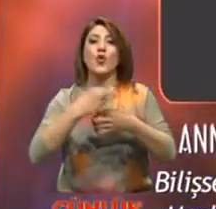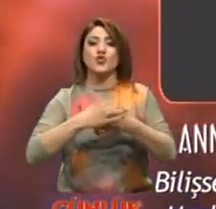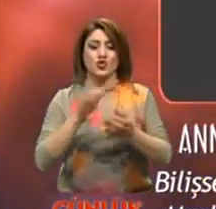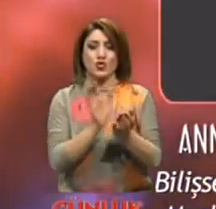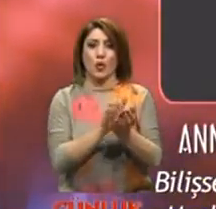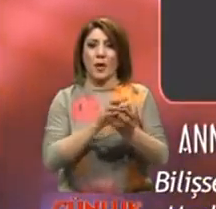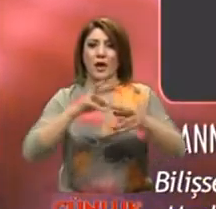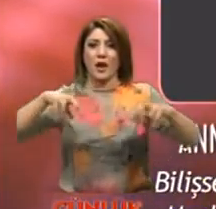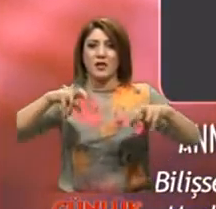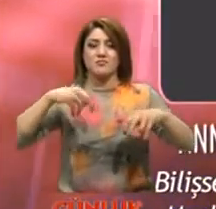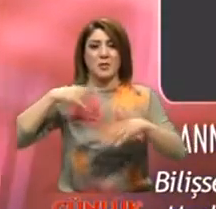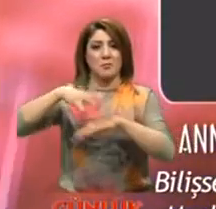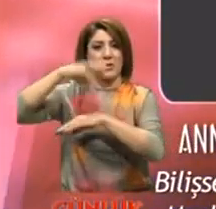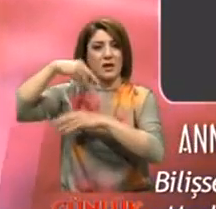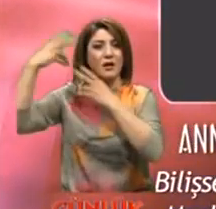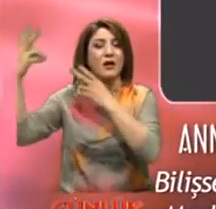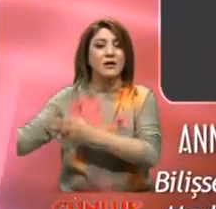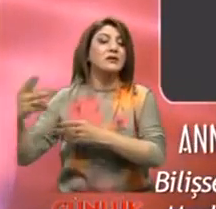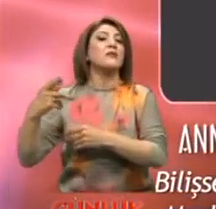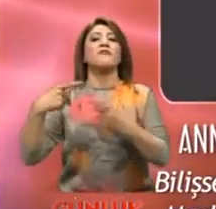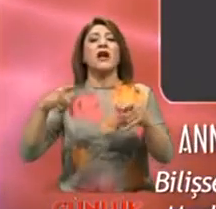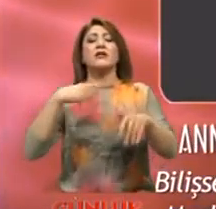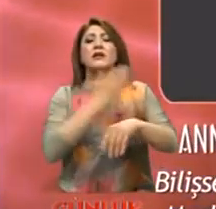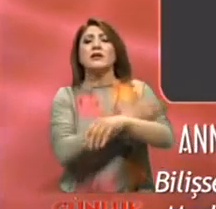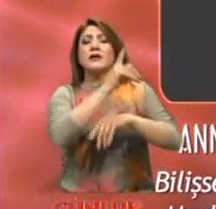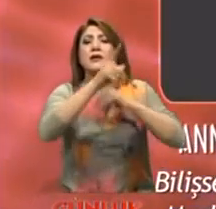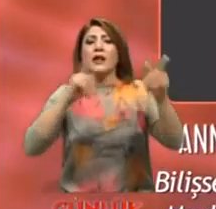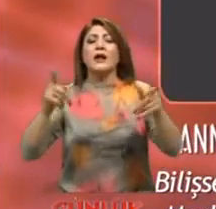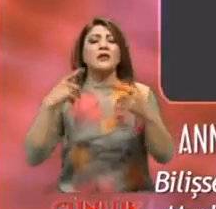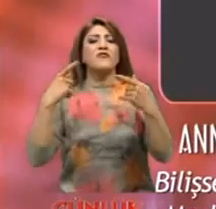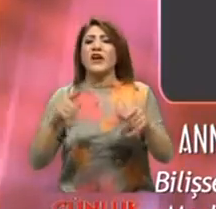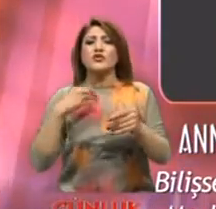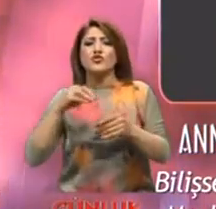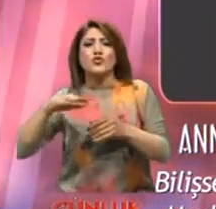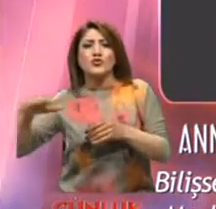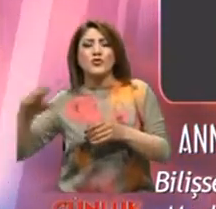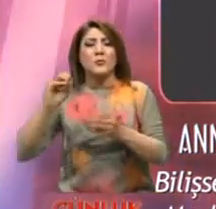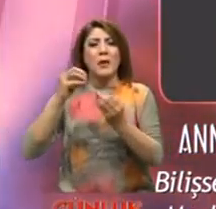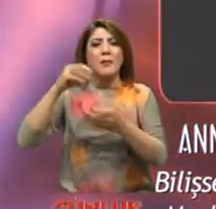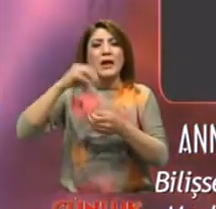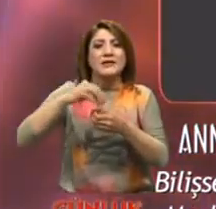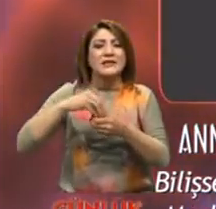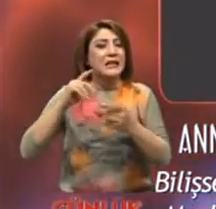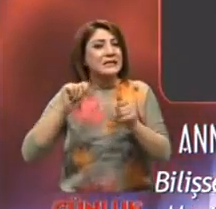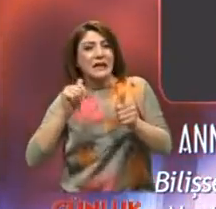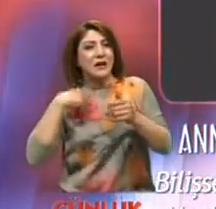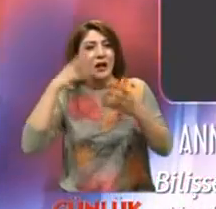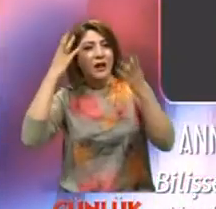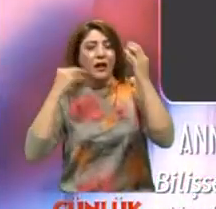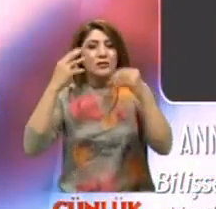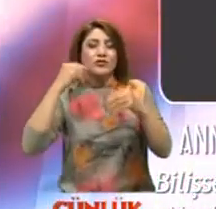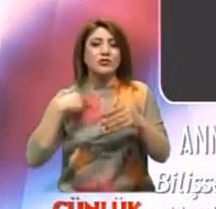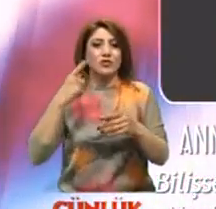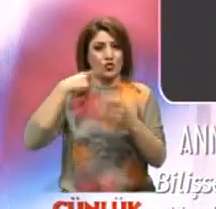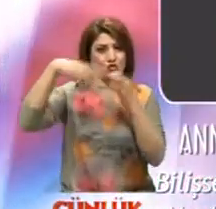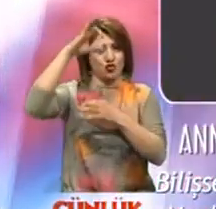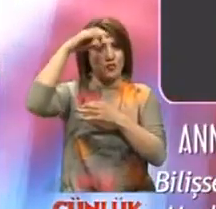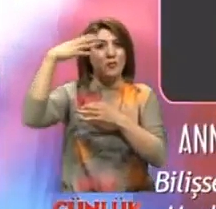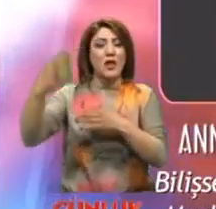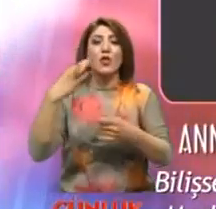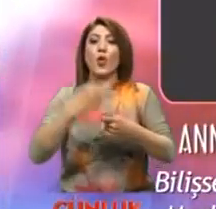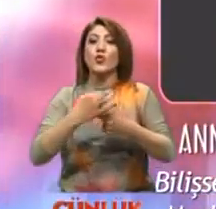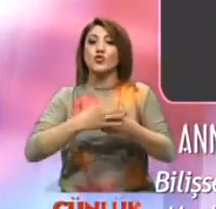Araştırmaları Merkezi'nde. Başka dillerde bulunmayan ünlü uyumu ve sözcük vurgusunun bebekler tarafından nasıl algılanıldığını anlamak isteyen uzmanlar